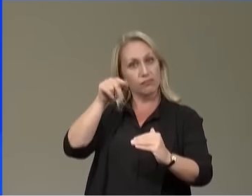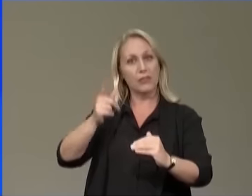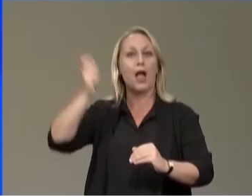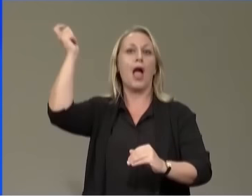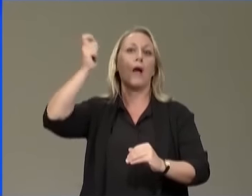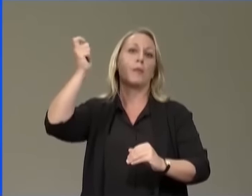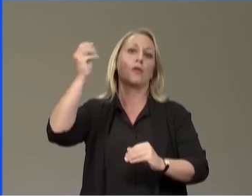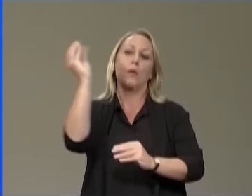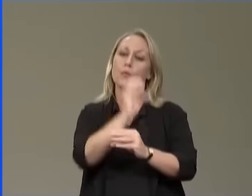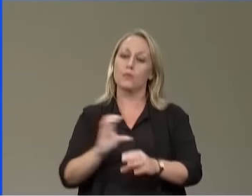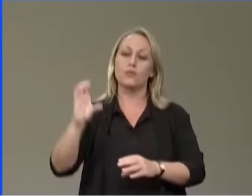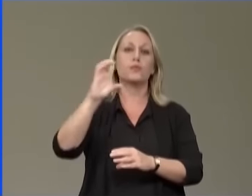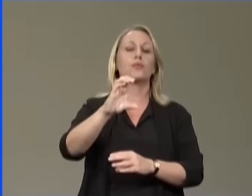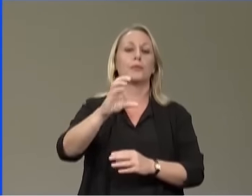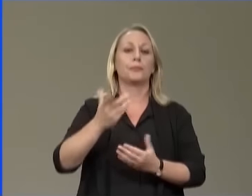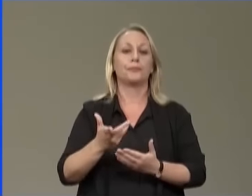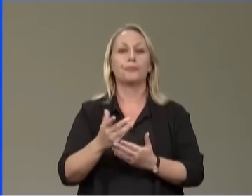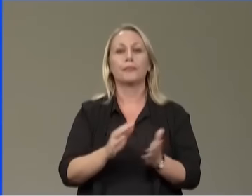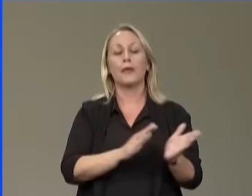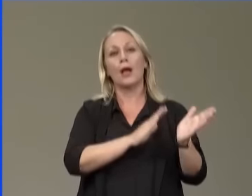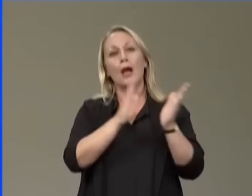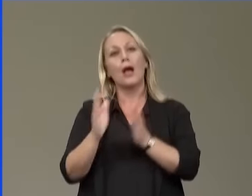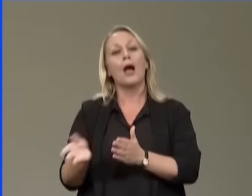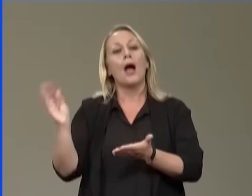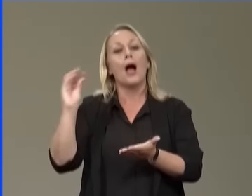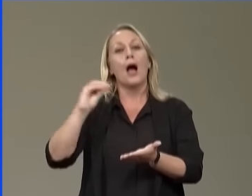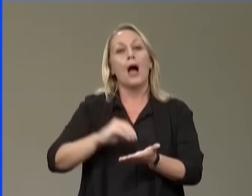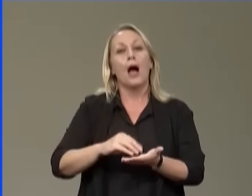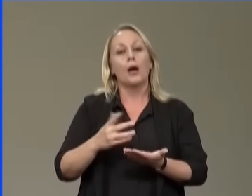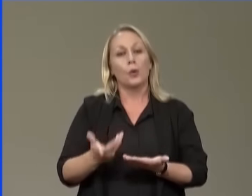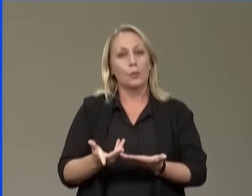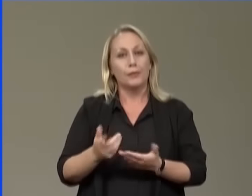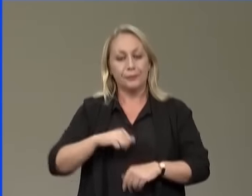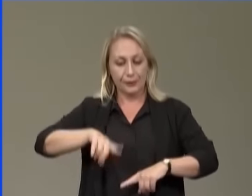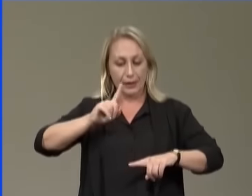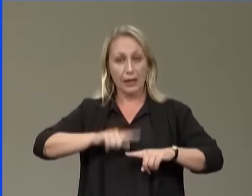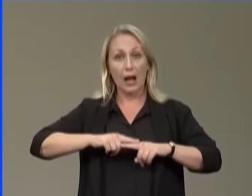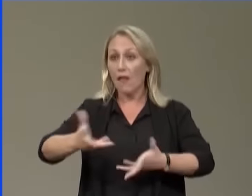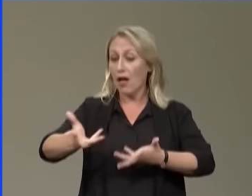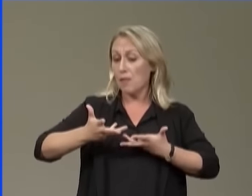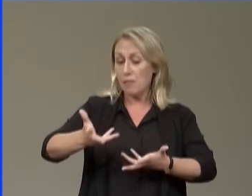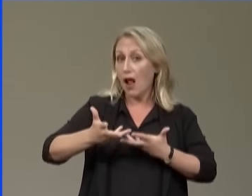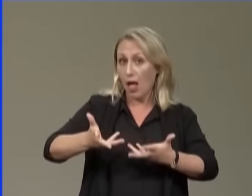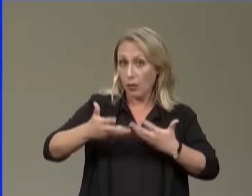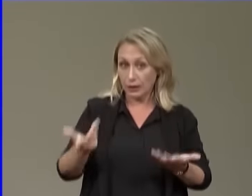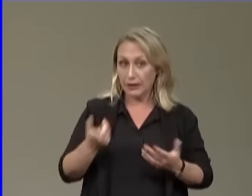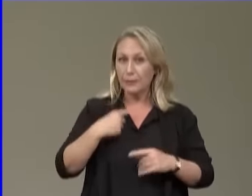κύριοι, το βάρος μας επίσης στρέφεται στην παραγωγή της χώρας. Και ειδικά στον πρωτογενή τομέα, για τον οποίο έχουμε κάνει